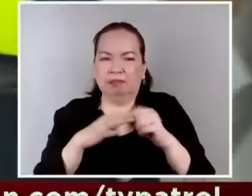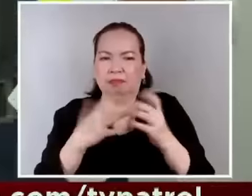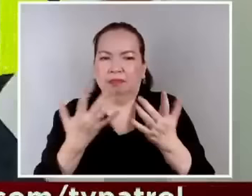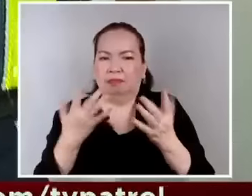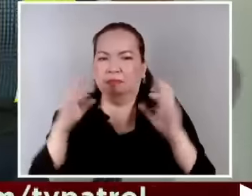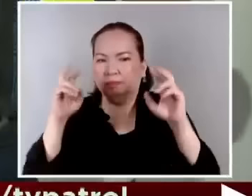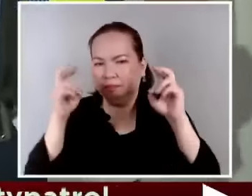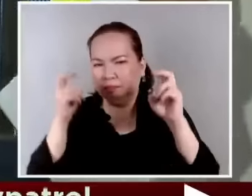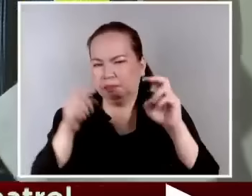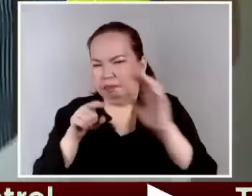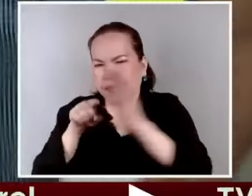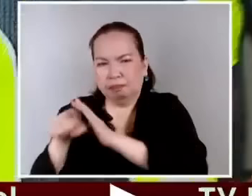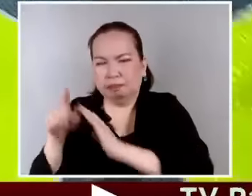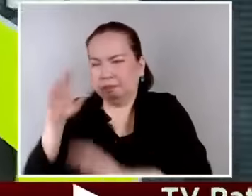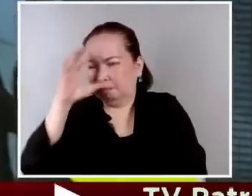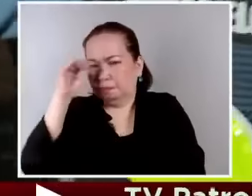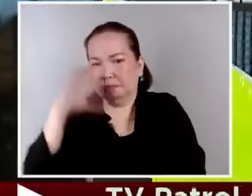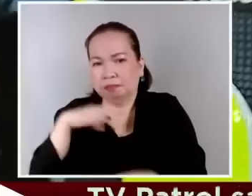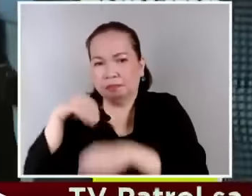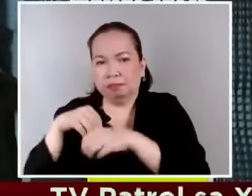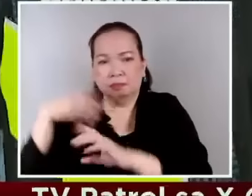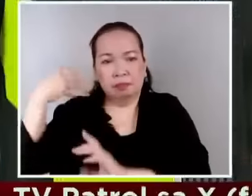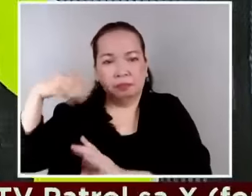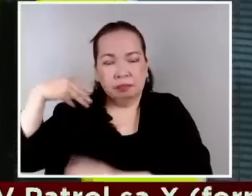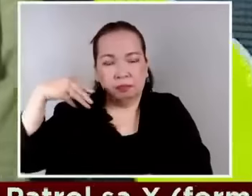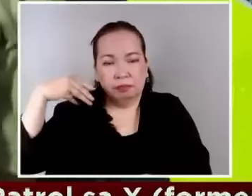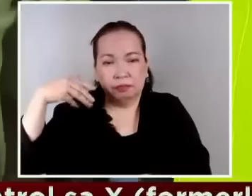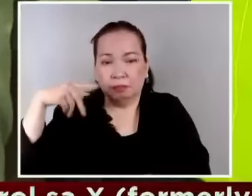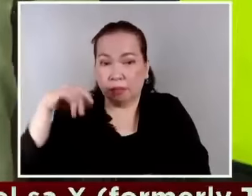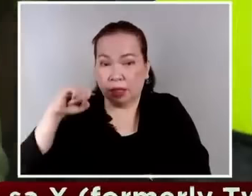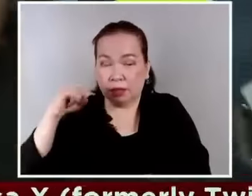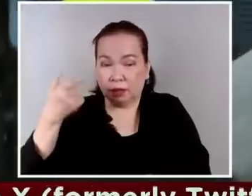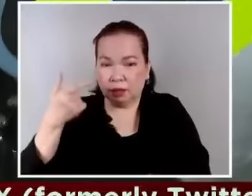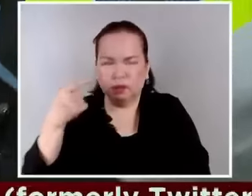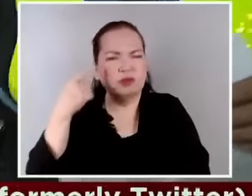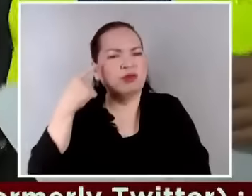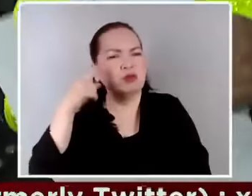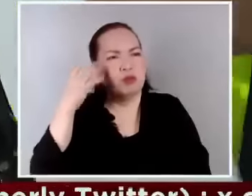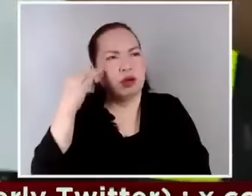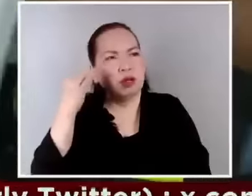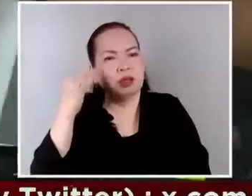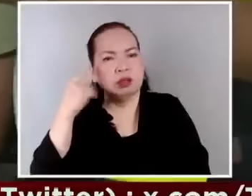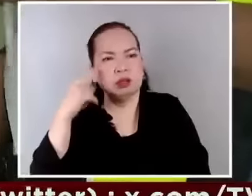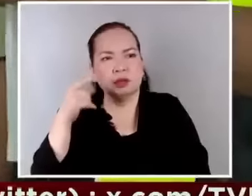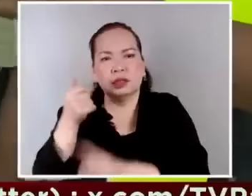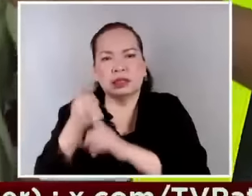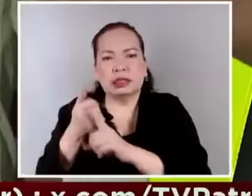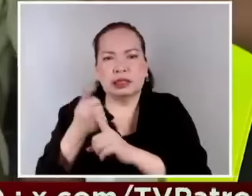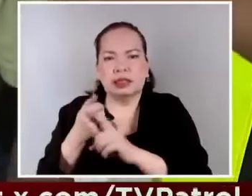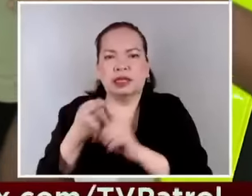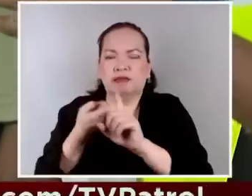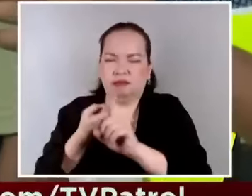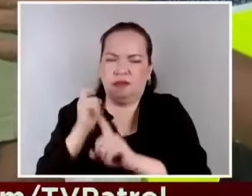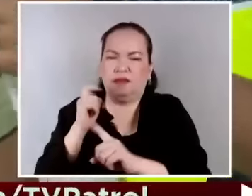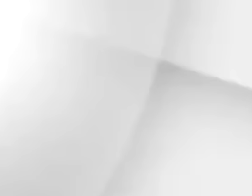isang lalaki sa Pasig City na ang nakikitang motibo, posibleng nag-ugat sa droga.